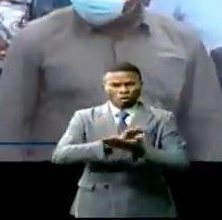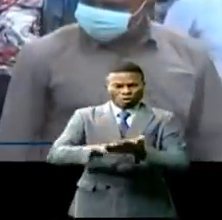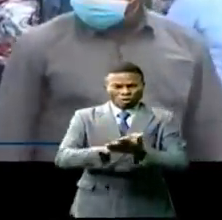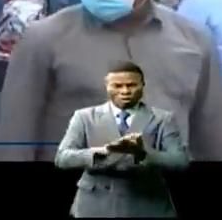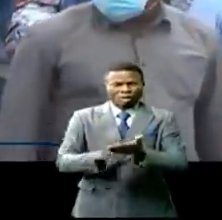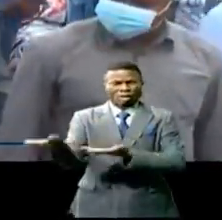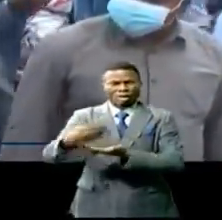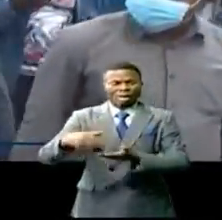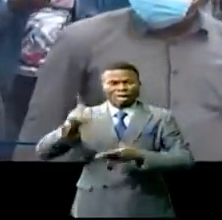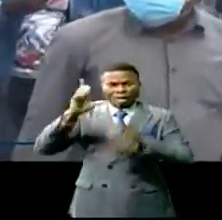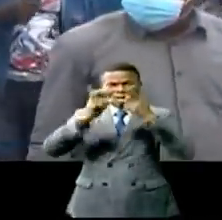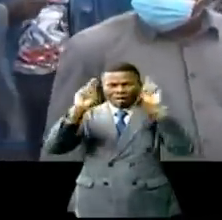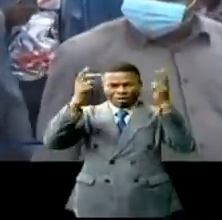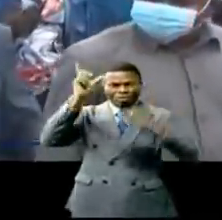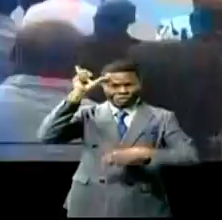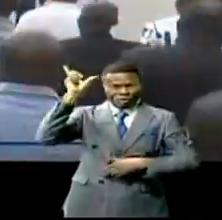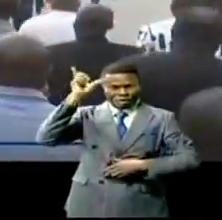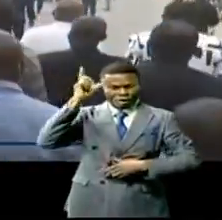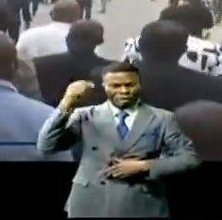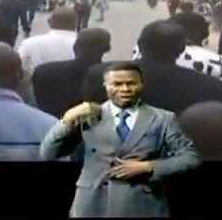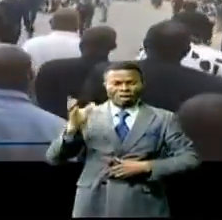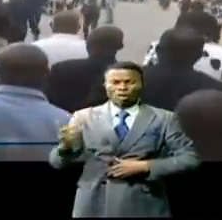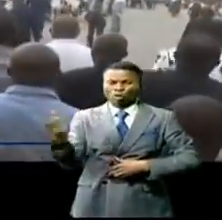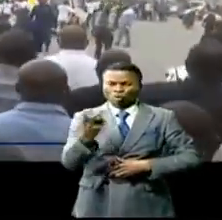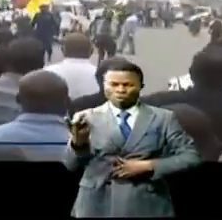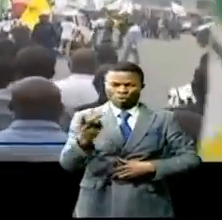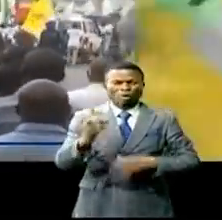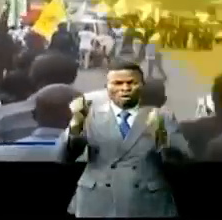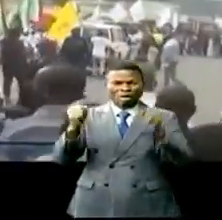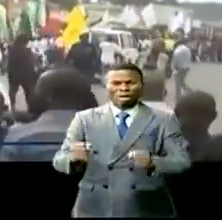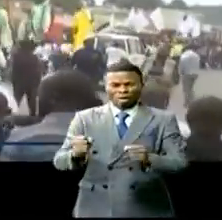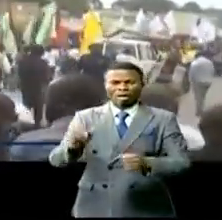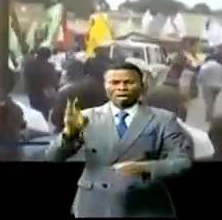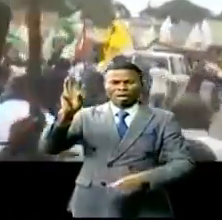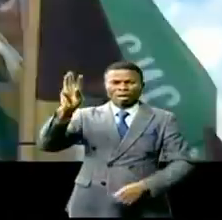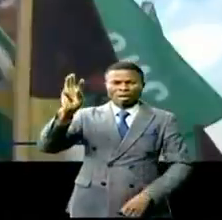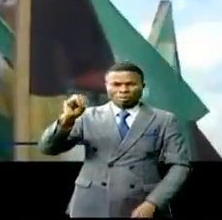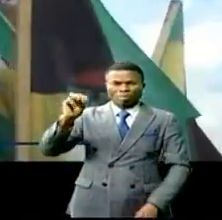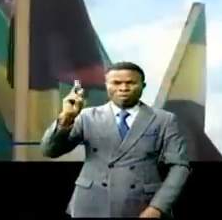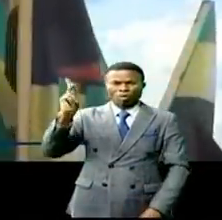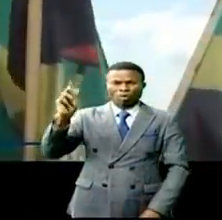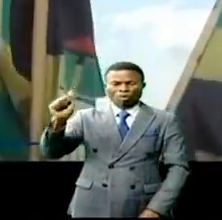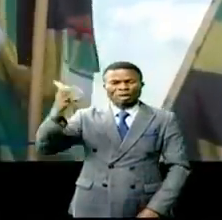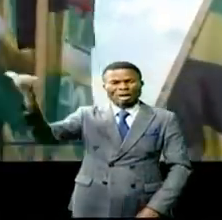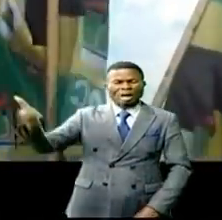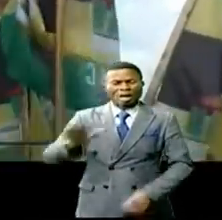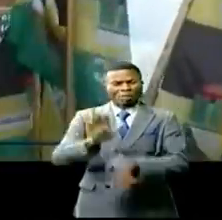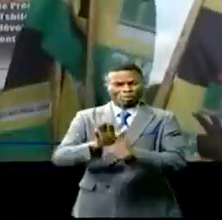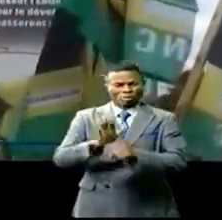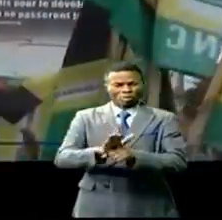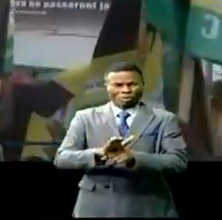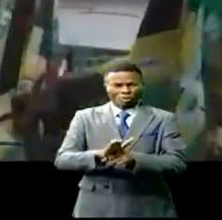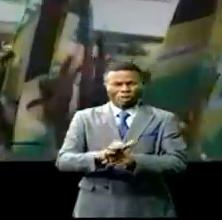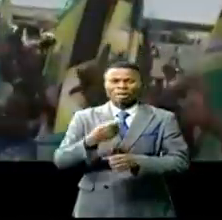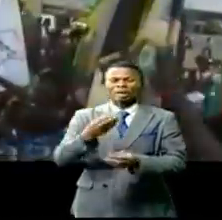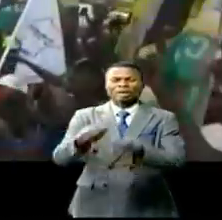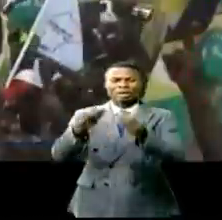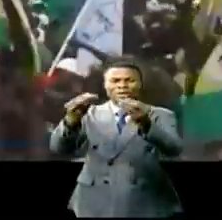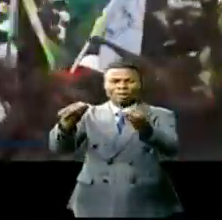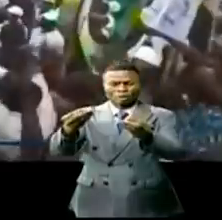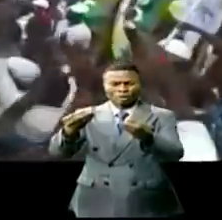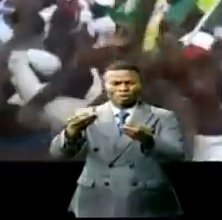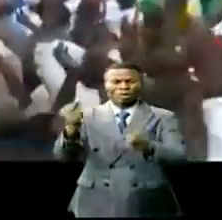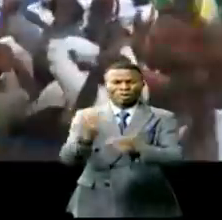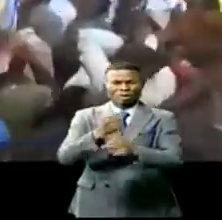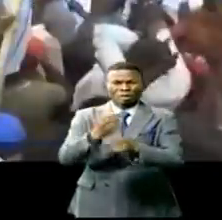retour à lubumbashi gouverneur et son vice gouverneur se sont arrêtés à mokambo accueil chaleureux à jacques baulin veinures maîtres sous service